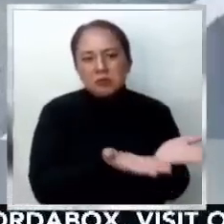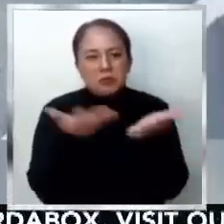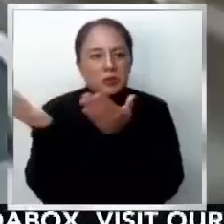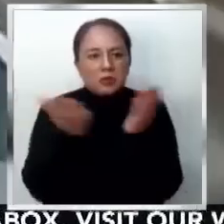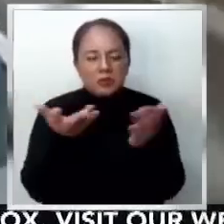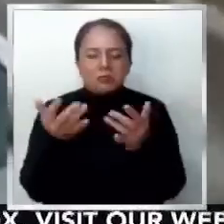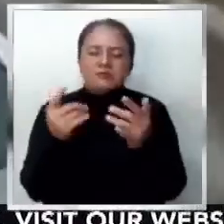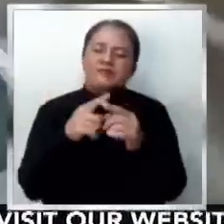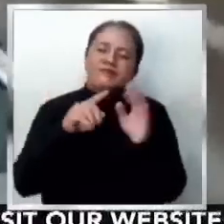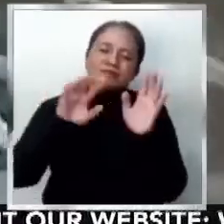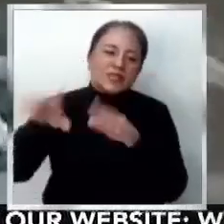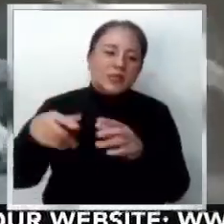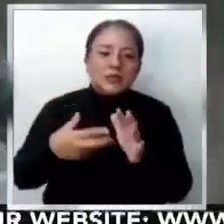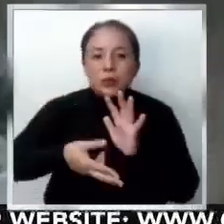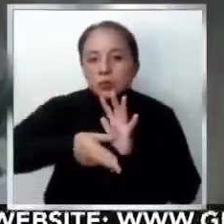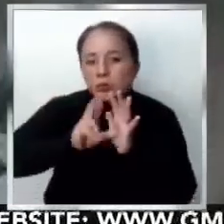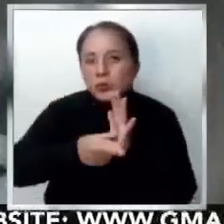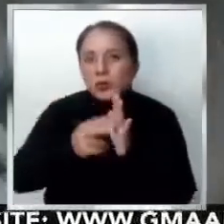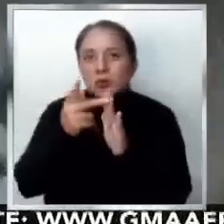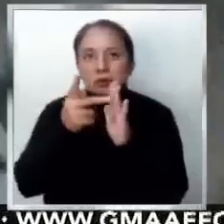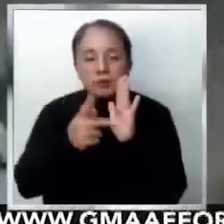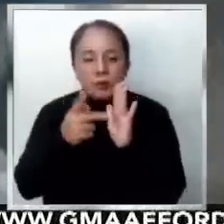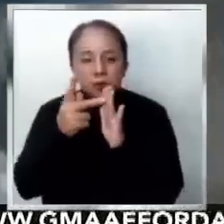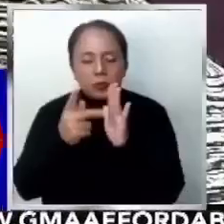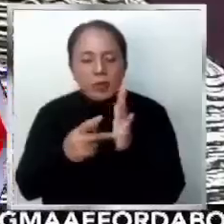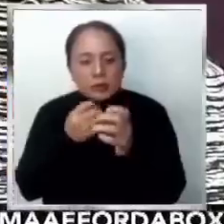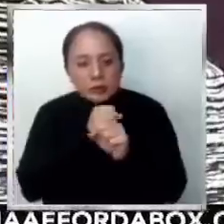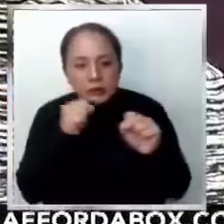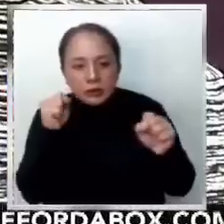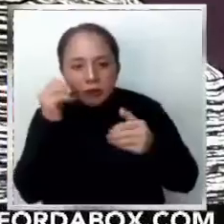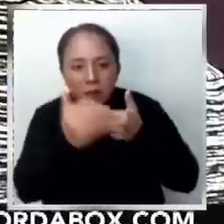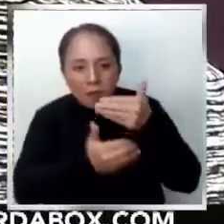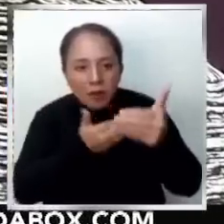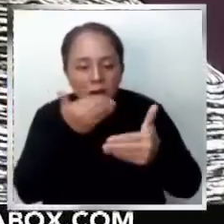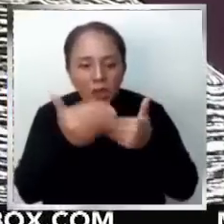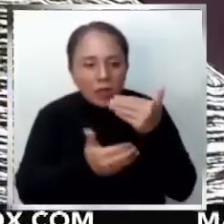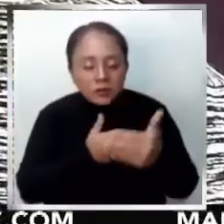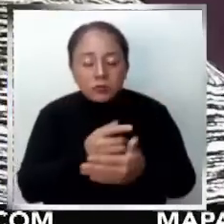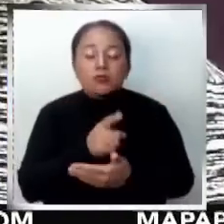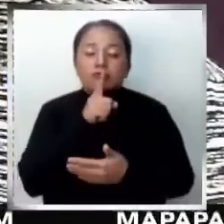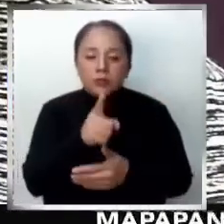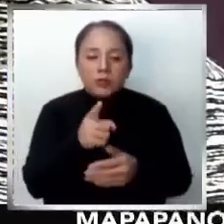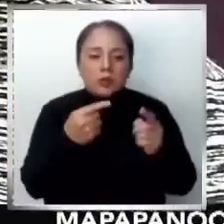ng policies at safety protocols. Rest assured po na